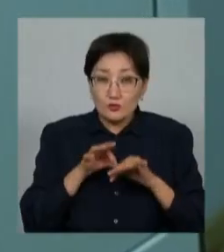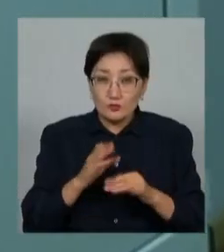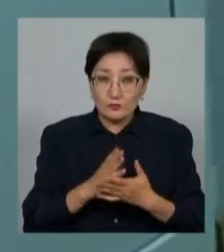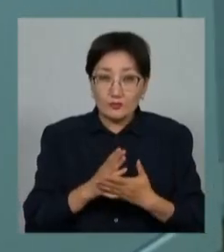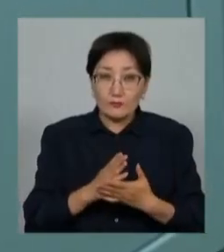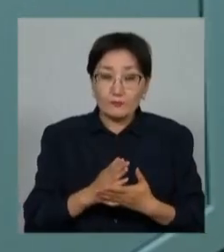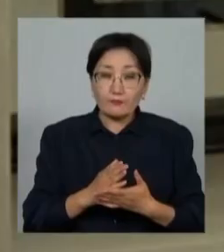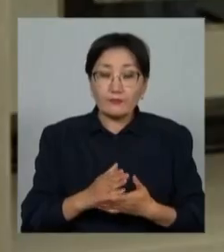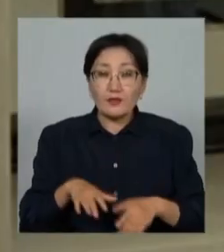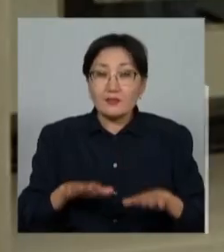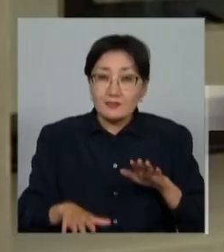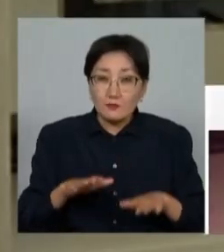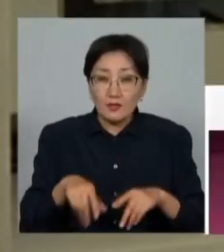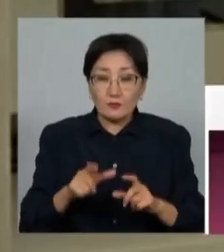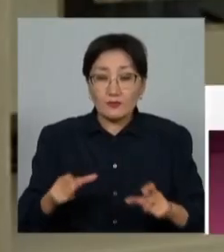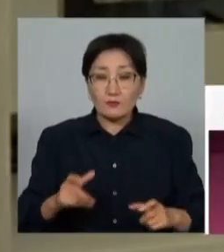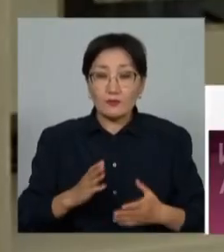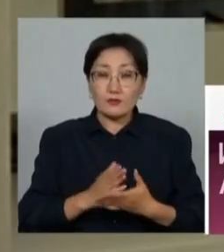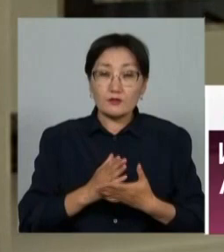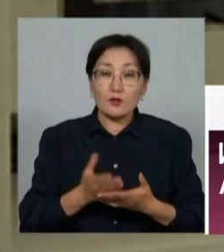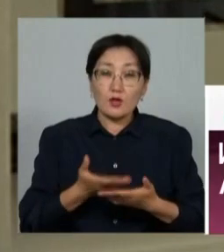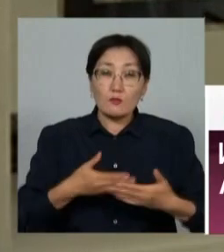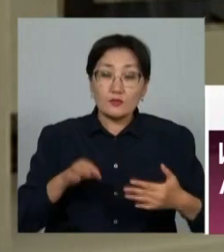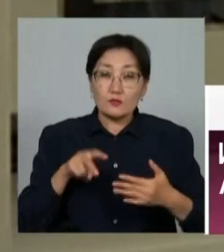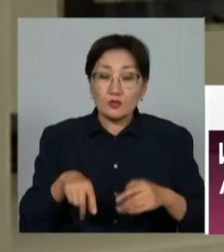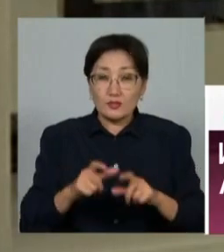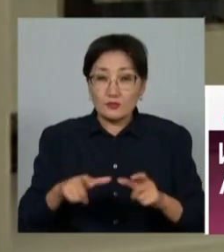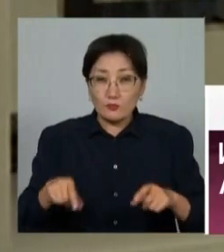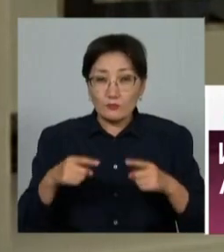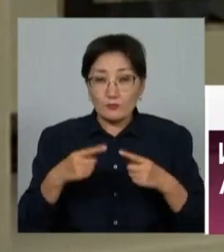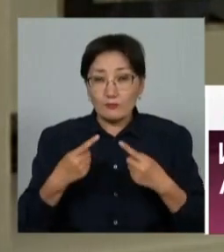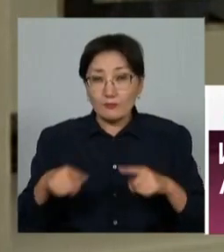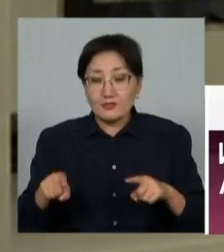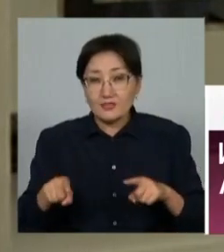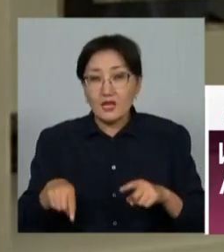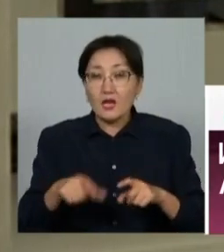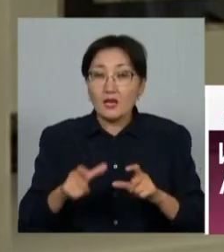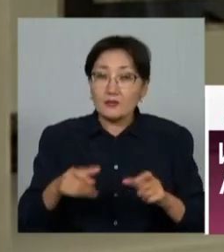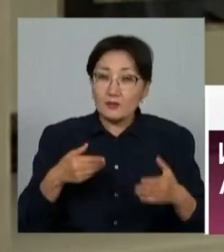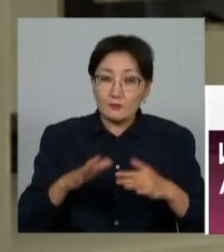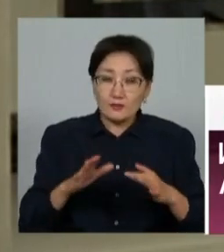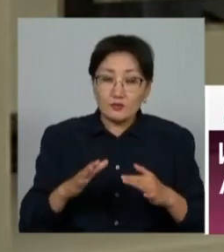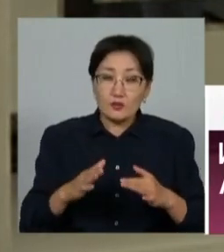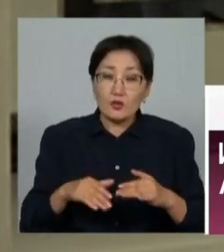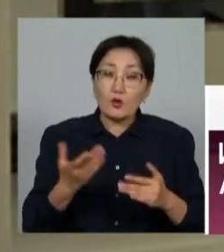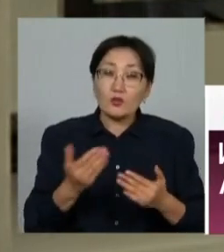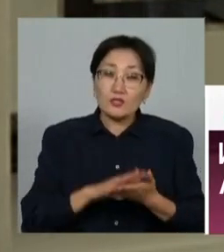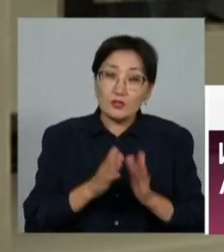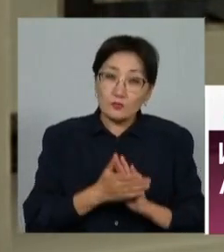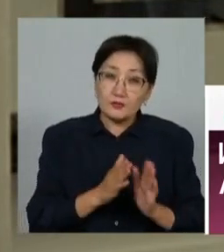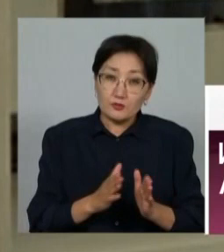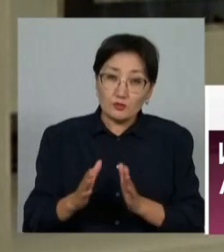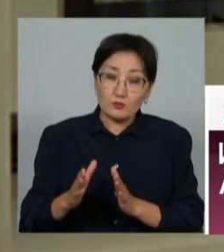жатыр. Күдіктенген кісілер әрине бар, бірақ біз ол кісілерді басқа ешкімге қосып жатқан жоқпыз. Ол кісілердің жағдайлары